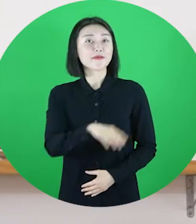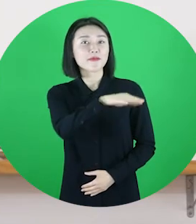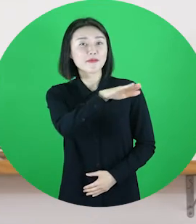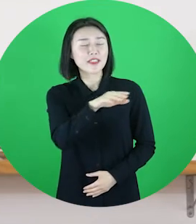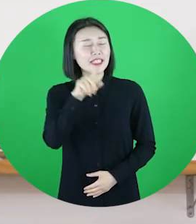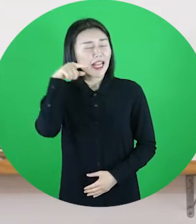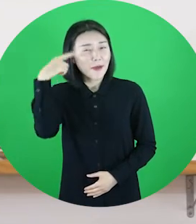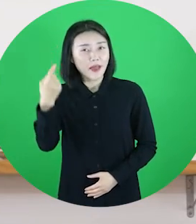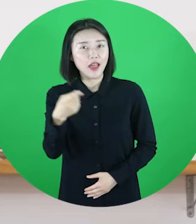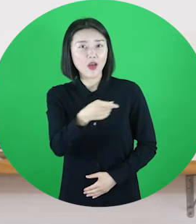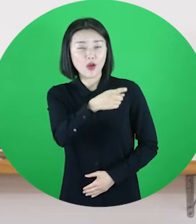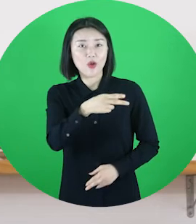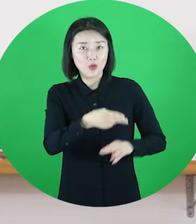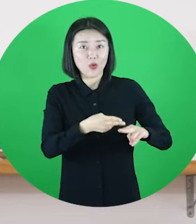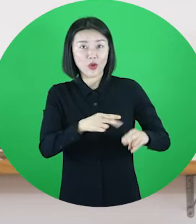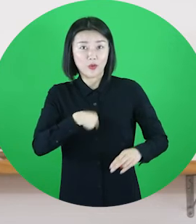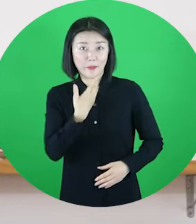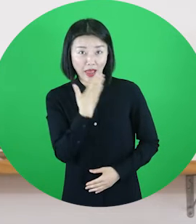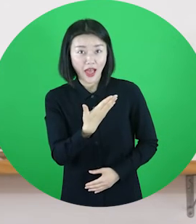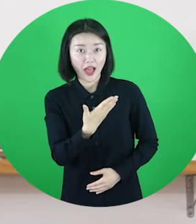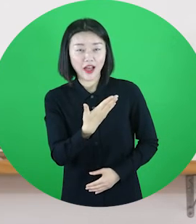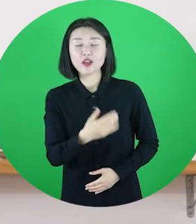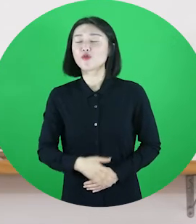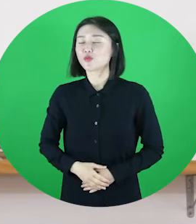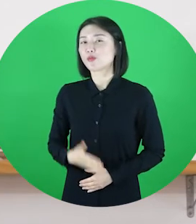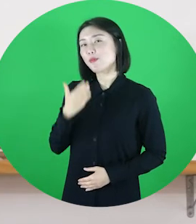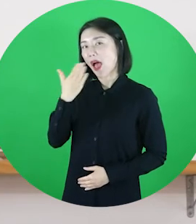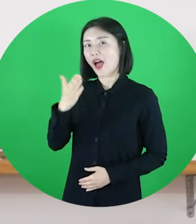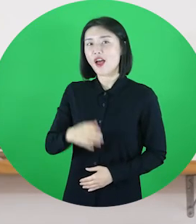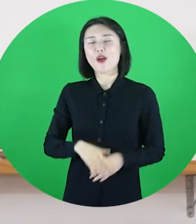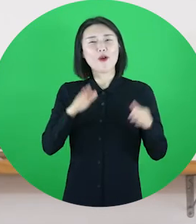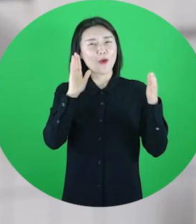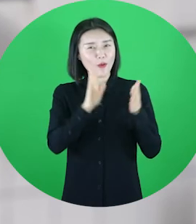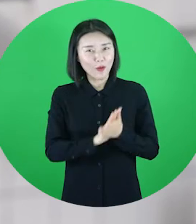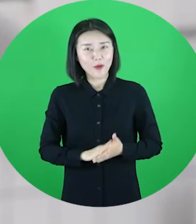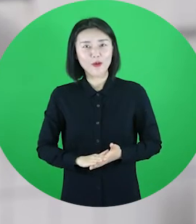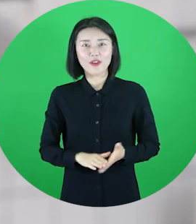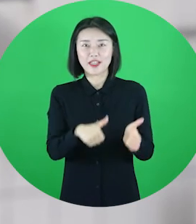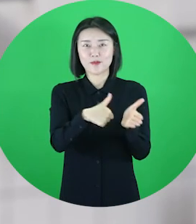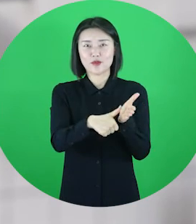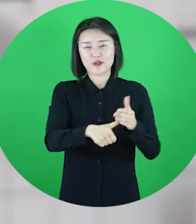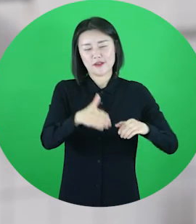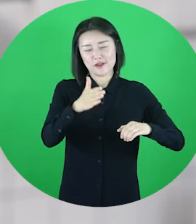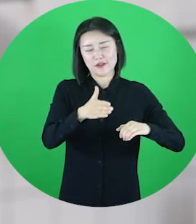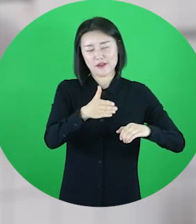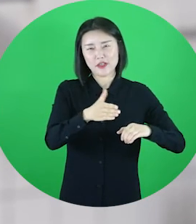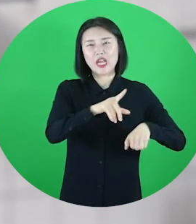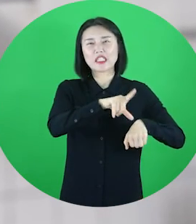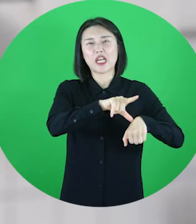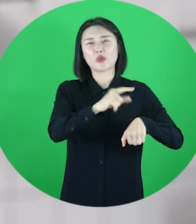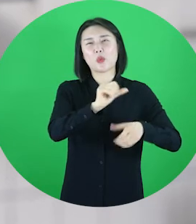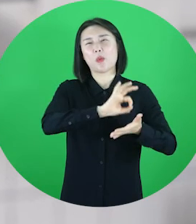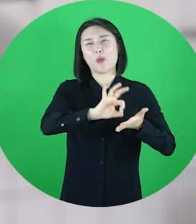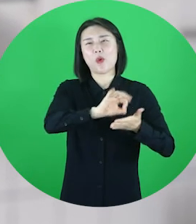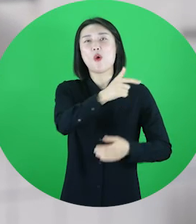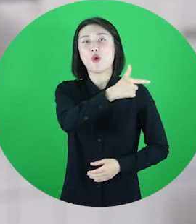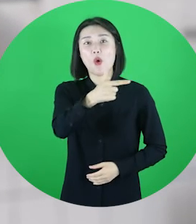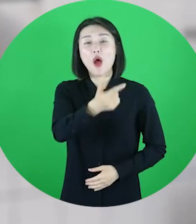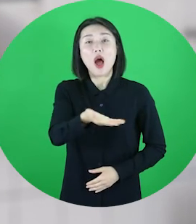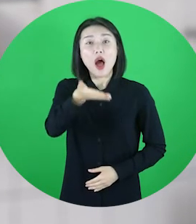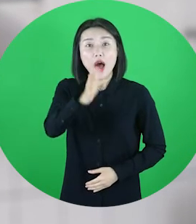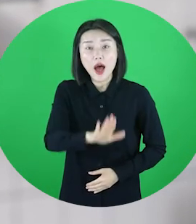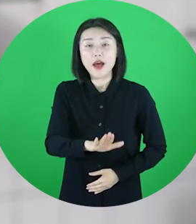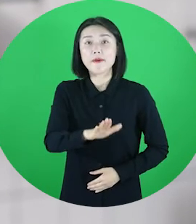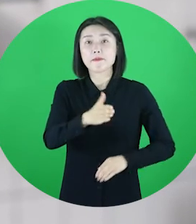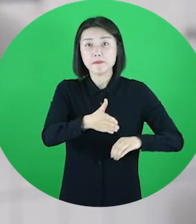다음에 볶음밥 혼자 할 수 있겠어요? 네. 우리 이렇게 재료 써는데 시간이 많이 걸리지 방법은 쉽기